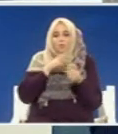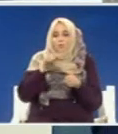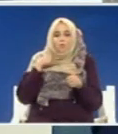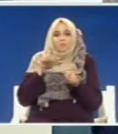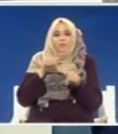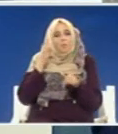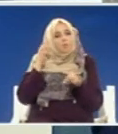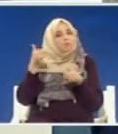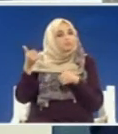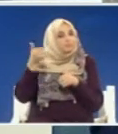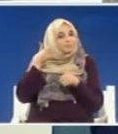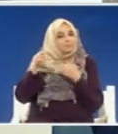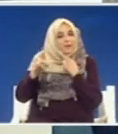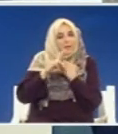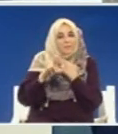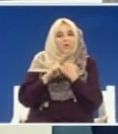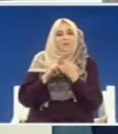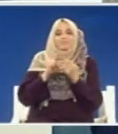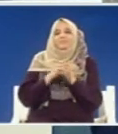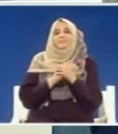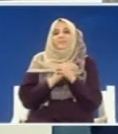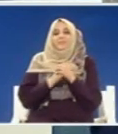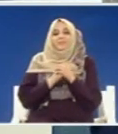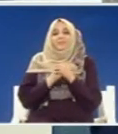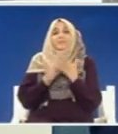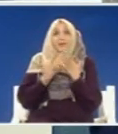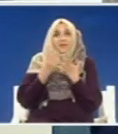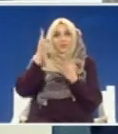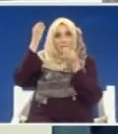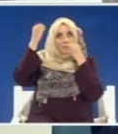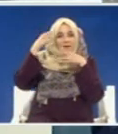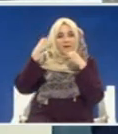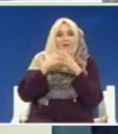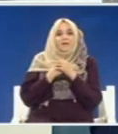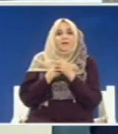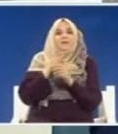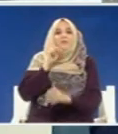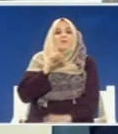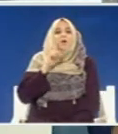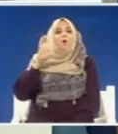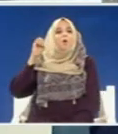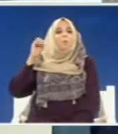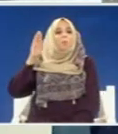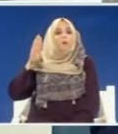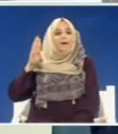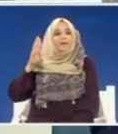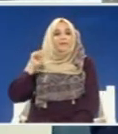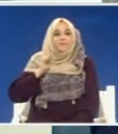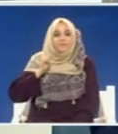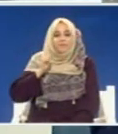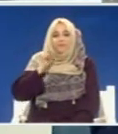هذا الفضاء المبارك. على بركة الله في هذه الأمسية المباركة أم لبواقي المفتتح ومنها السيدة أم